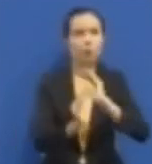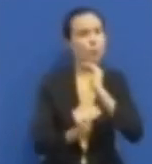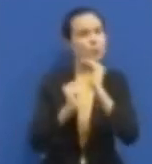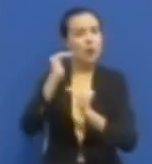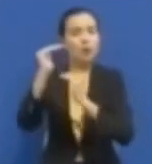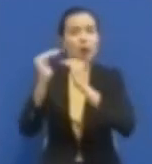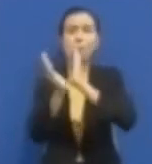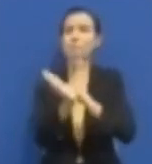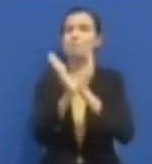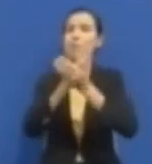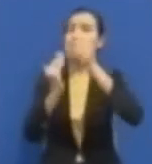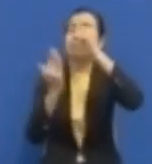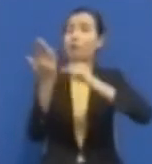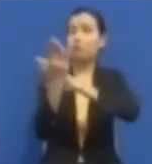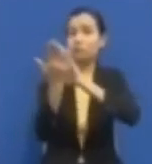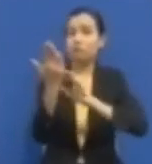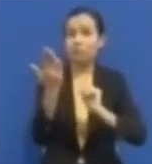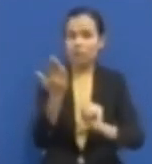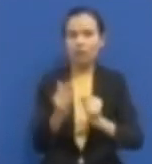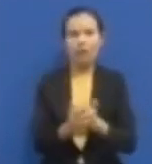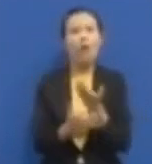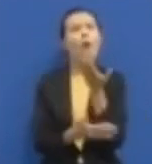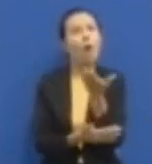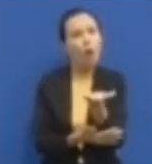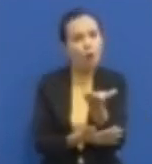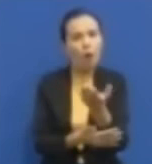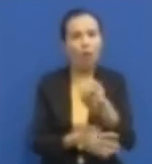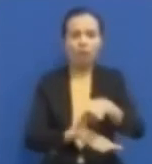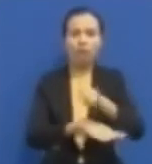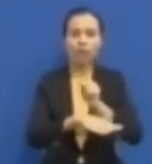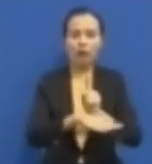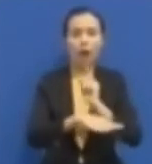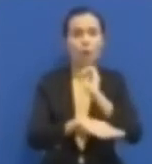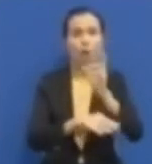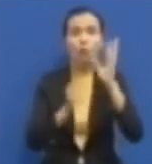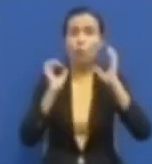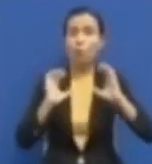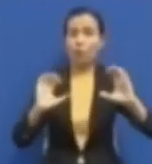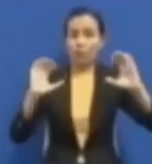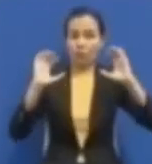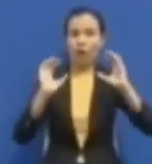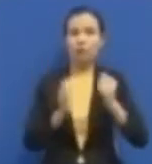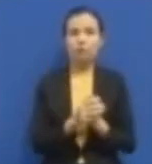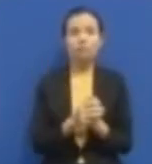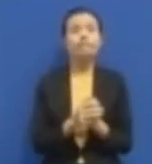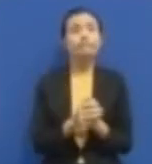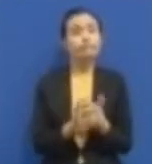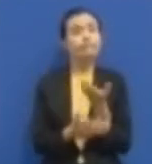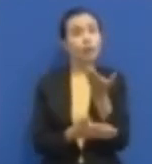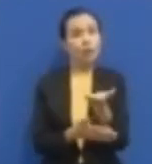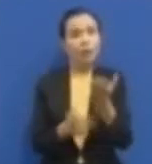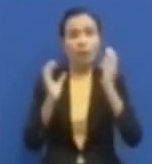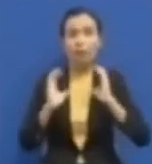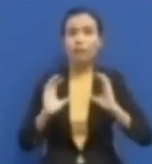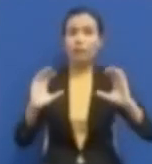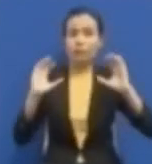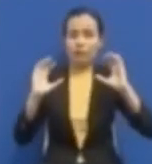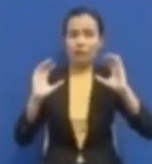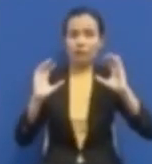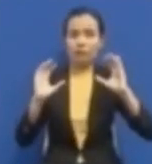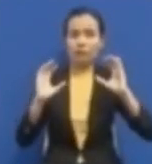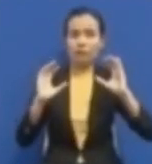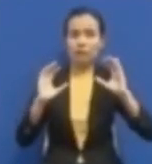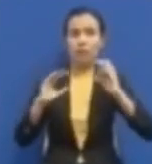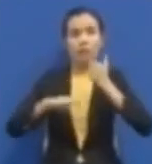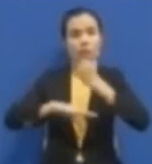ศเพราะฉะนั้นจึงขออนุญาตกราบเรียนท่านประธานผ่านไปยังรัฐบาลว่าขอให้รัฐบาลและหัวหน้า